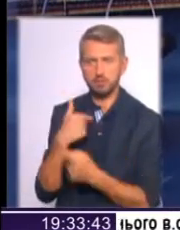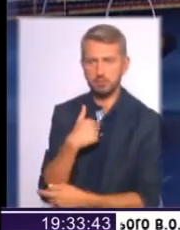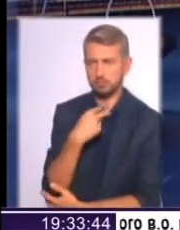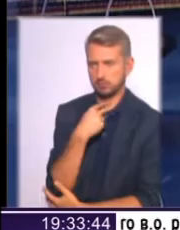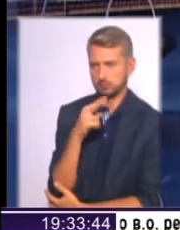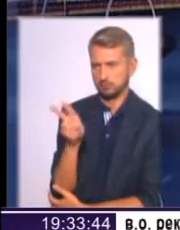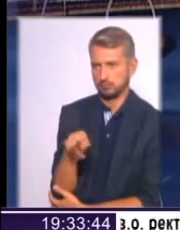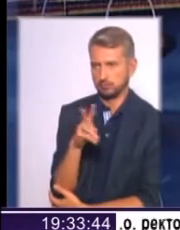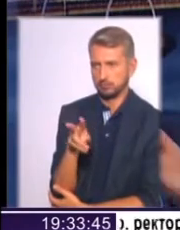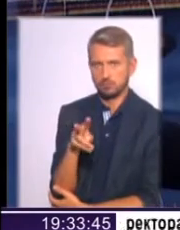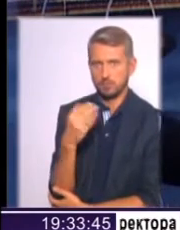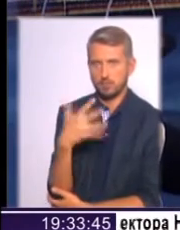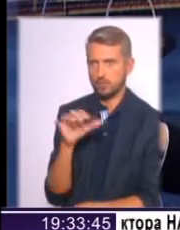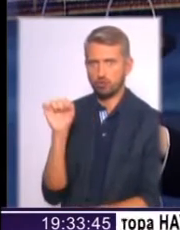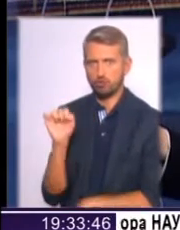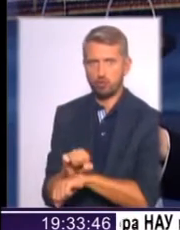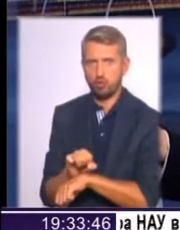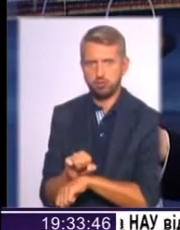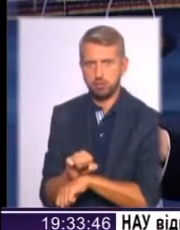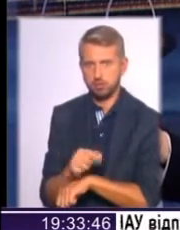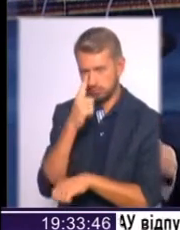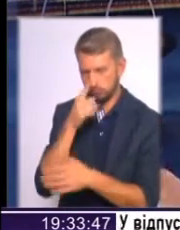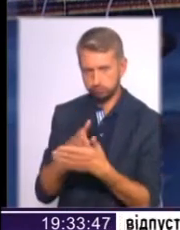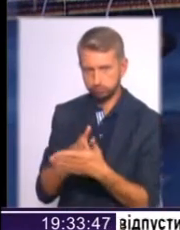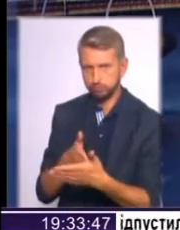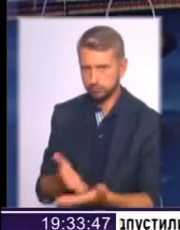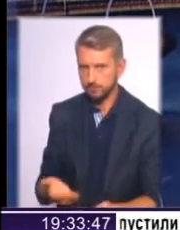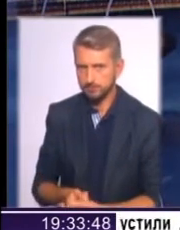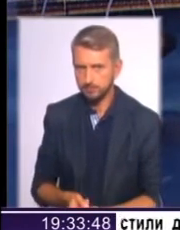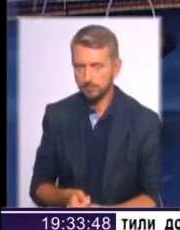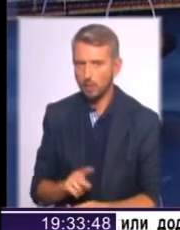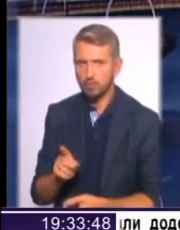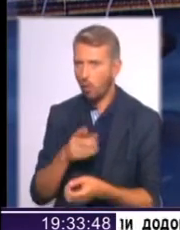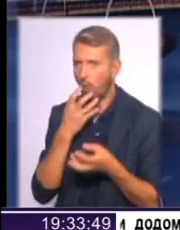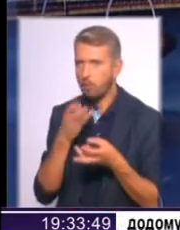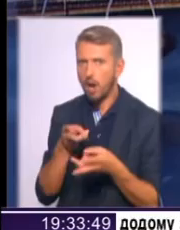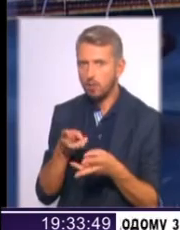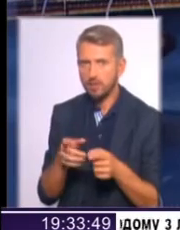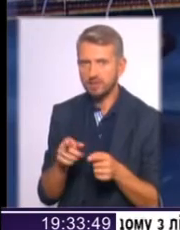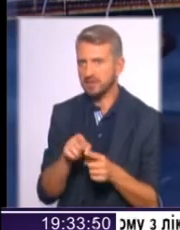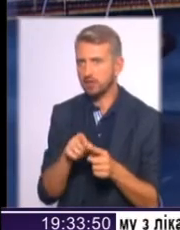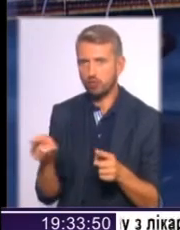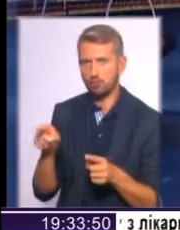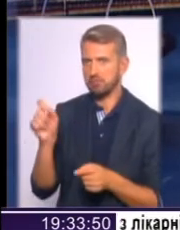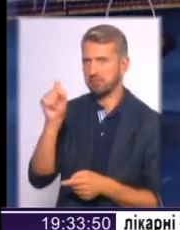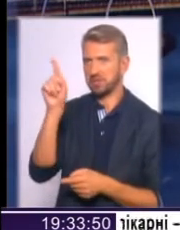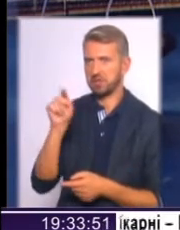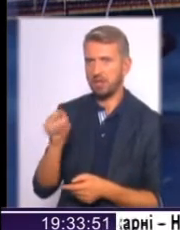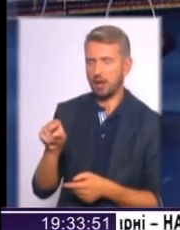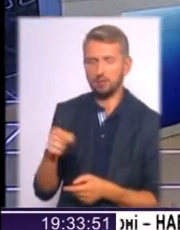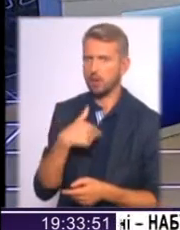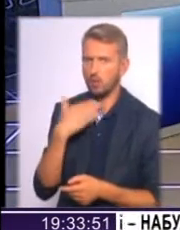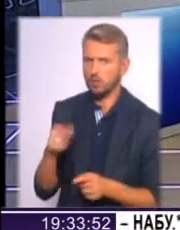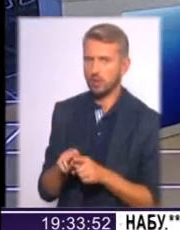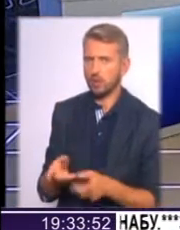що, стоп вже просто, ступор, якщо так сказати, що опалювальний сезон під таким питанням. А не хотілося.